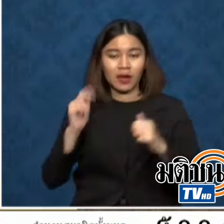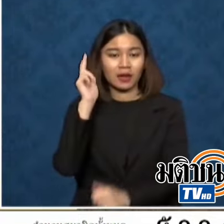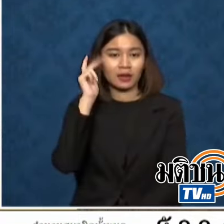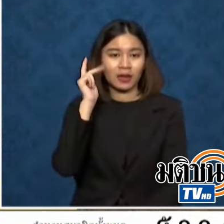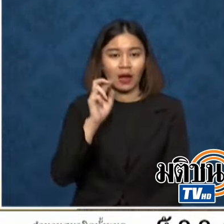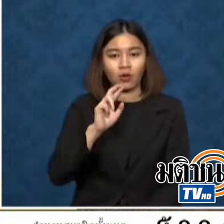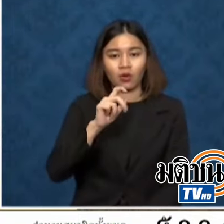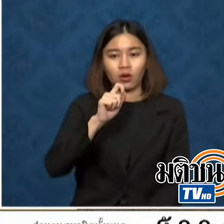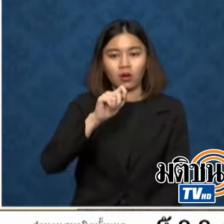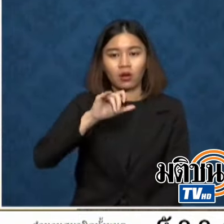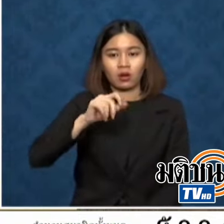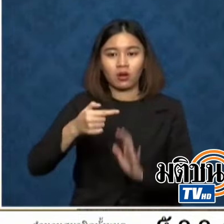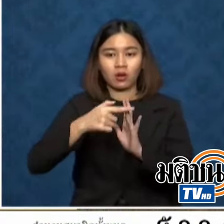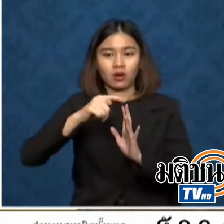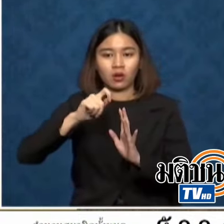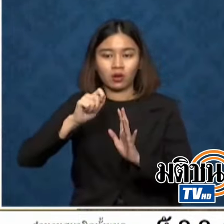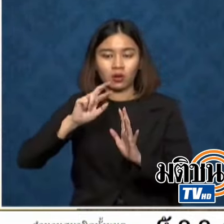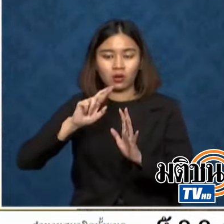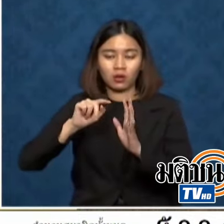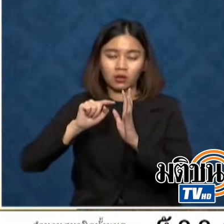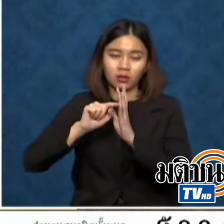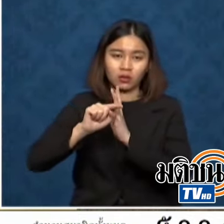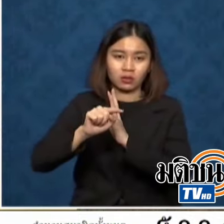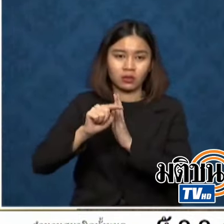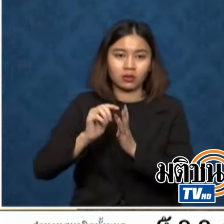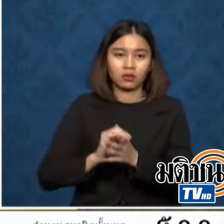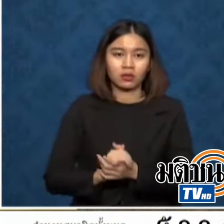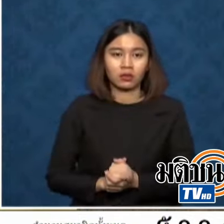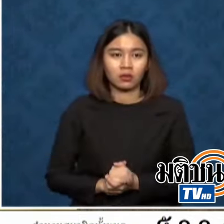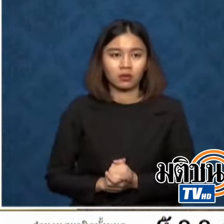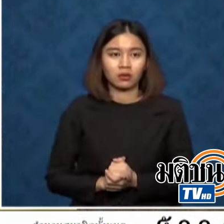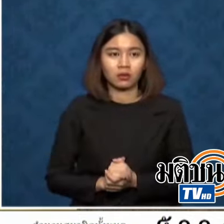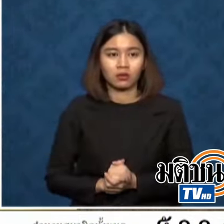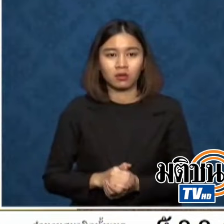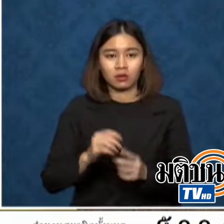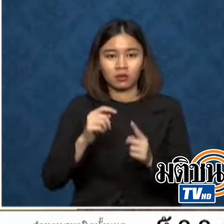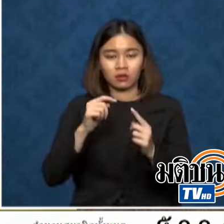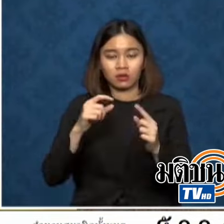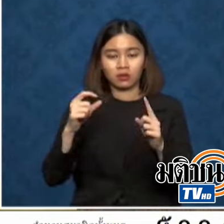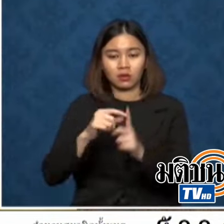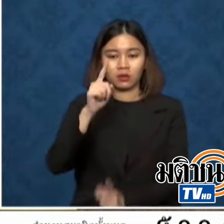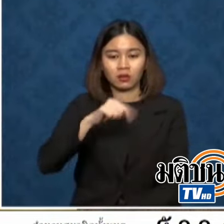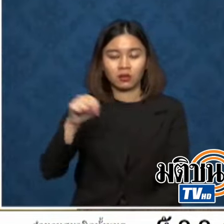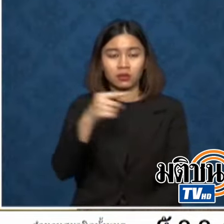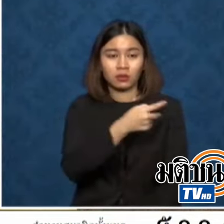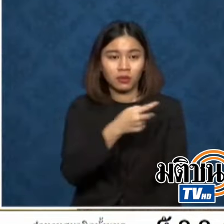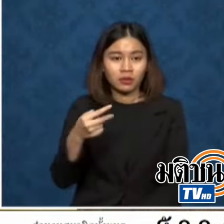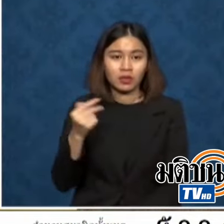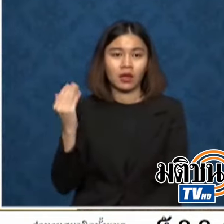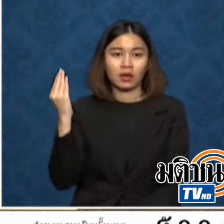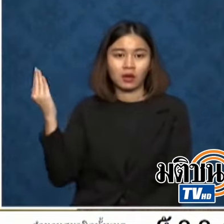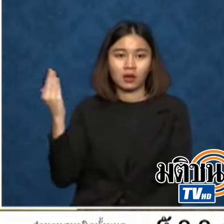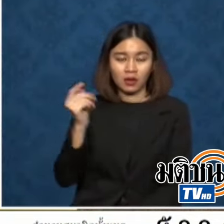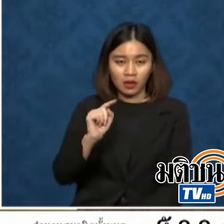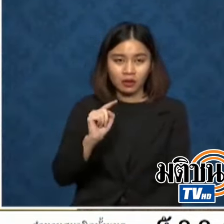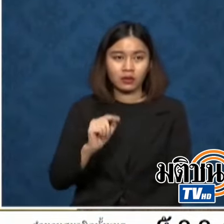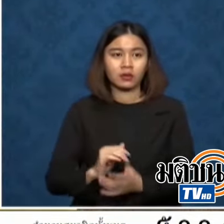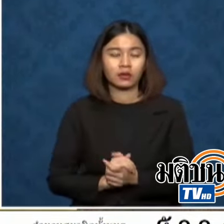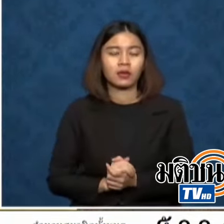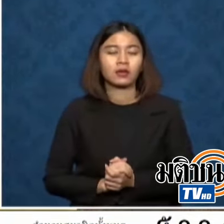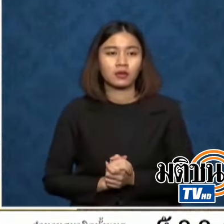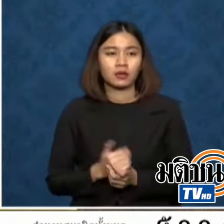ครับ Facebook removes Thai militarylinked information influencingaccountsอันนี้ก็เป็นสิ่งอีกอันนึงที่จริงๆ